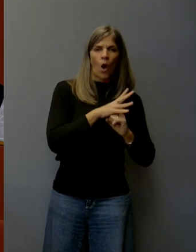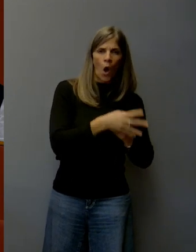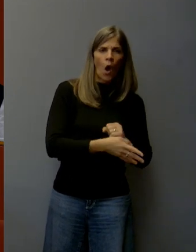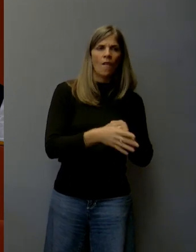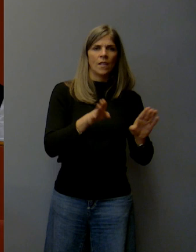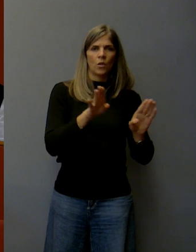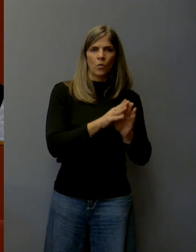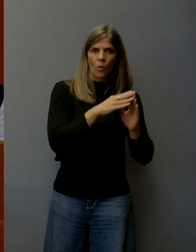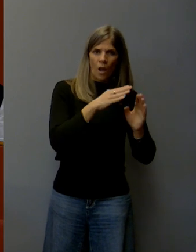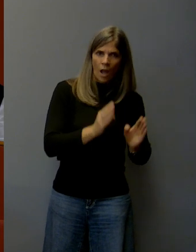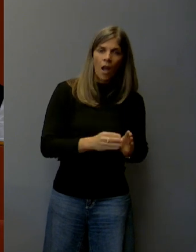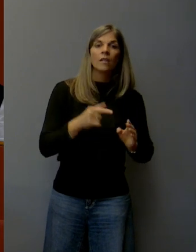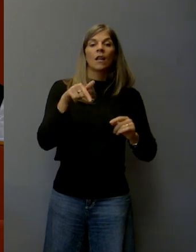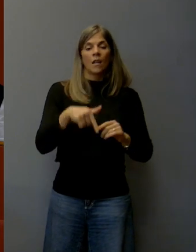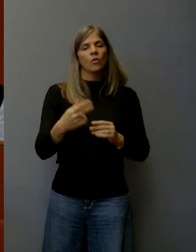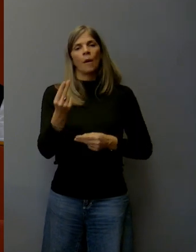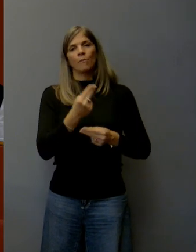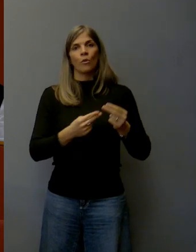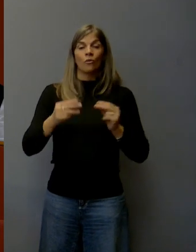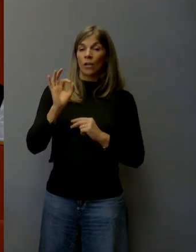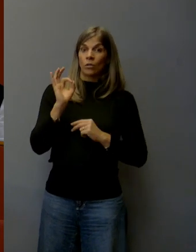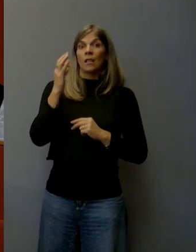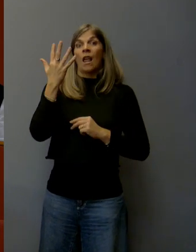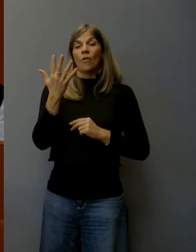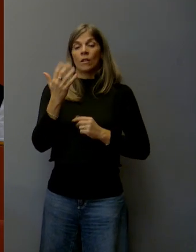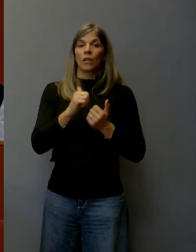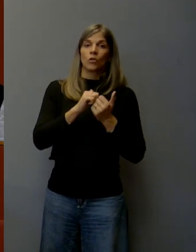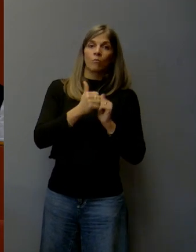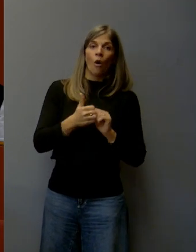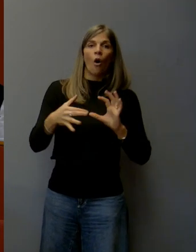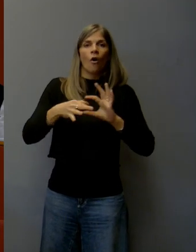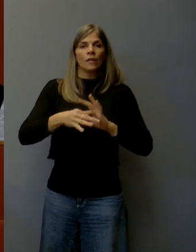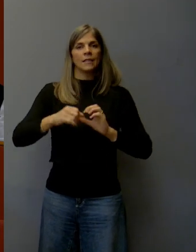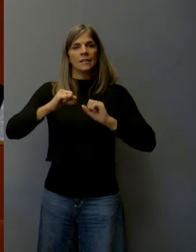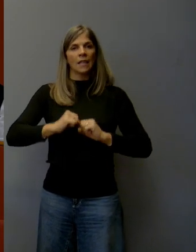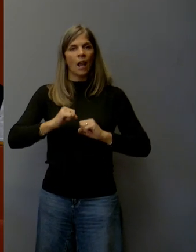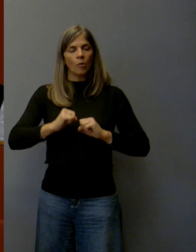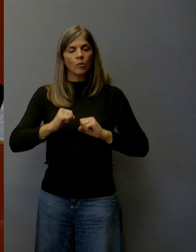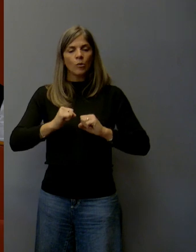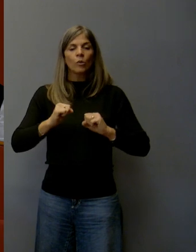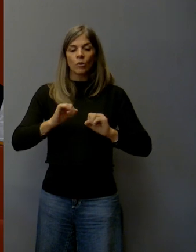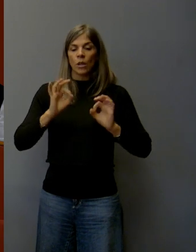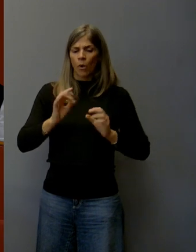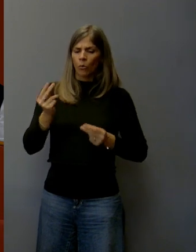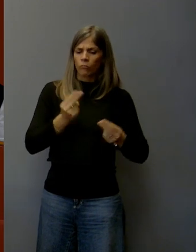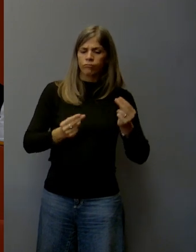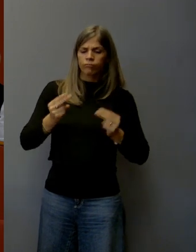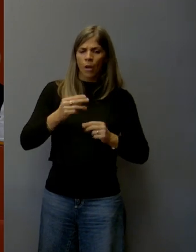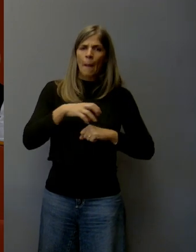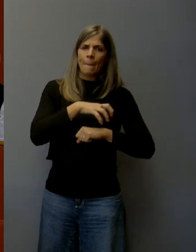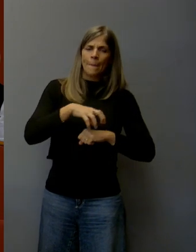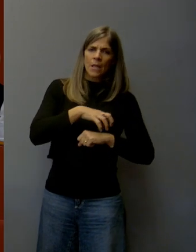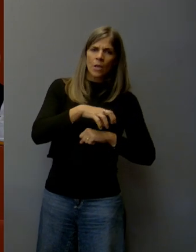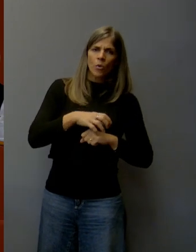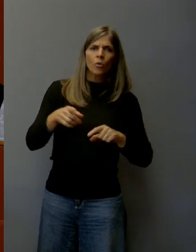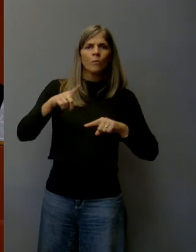covid e questo piano straordinario di Sport e Salute e è stato messo a terra da MIUR e